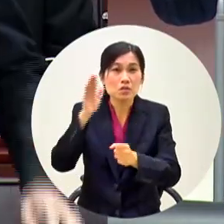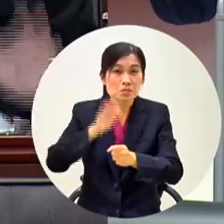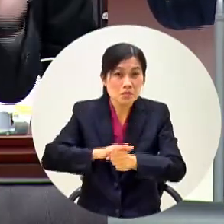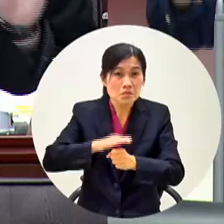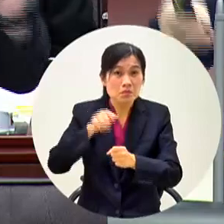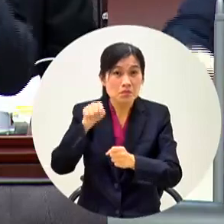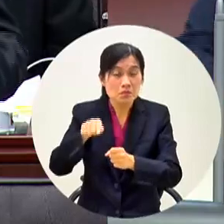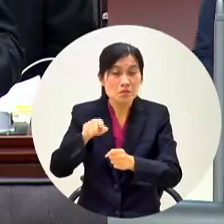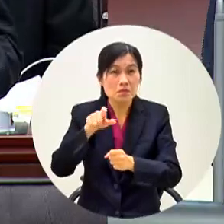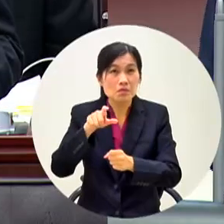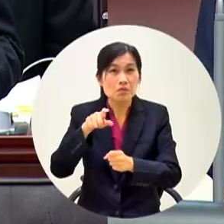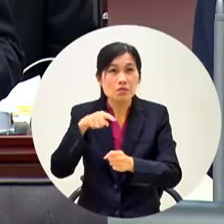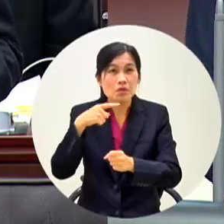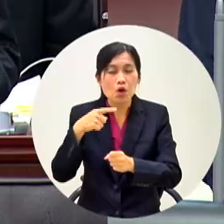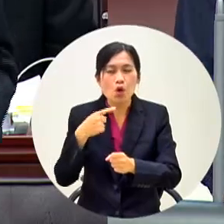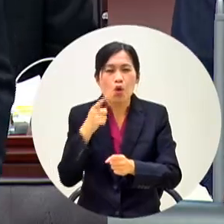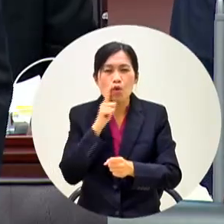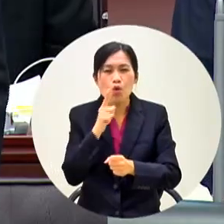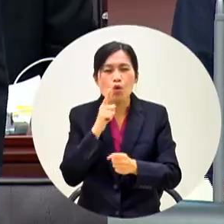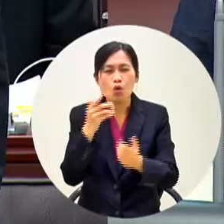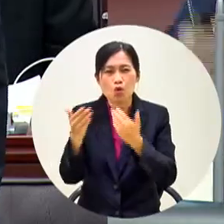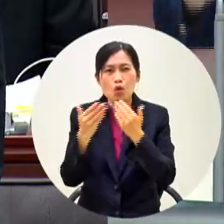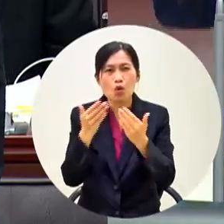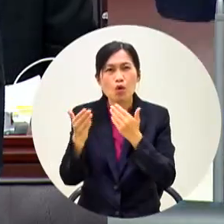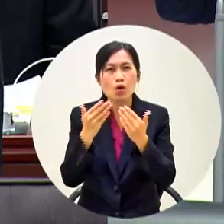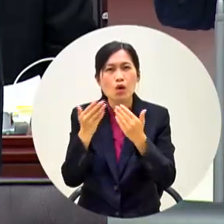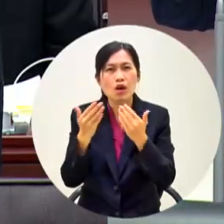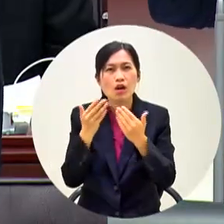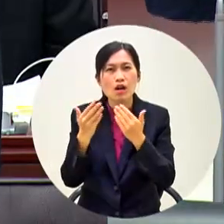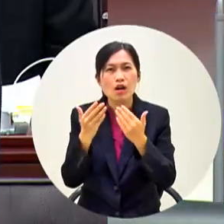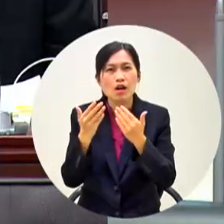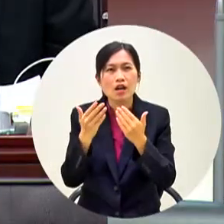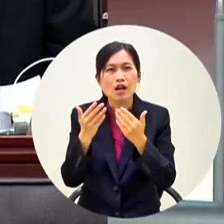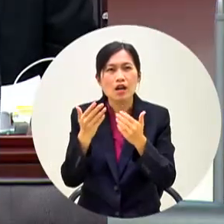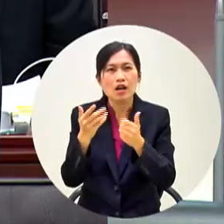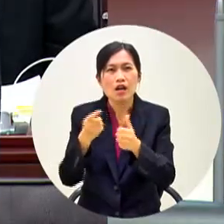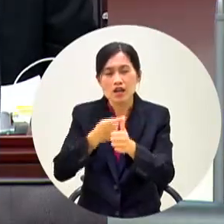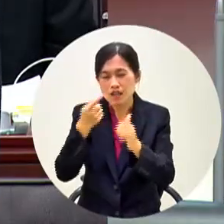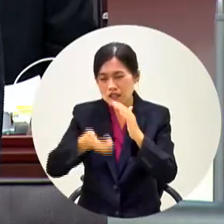前面 我刚刚讲的非常清楚啊。 好， 先我们